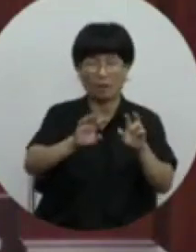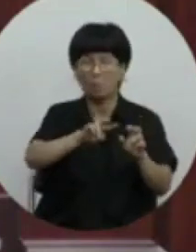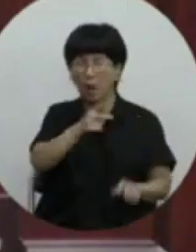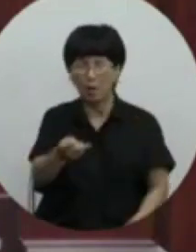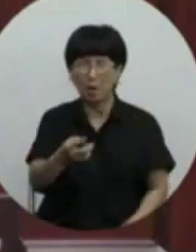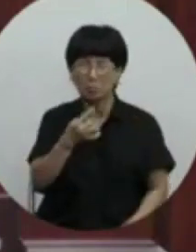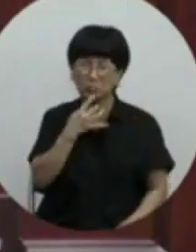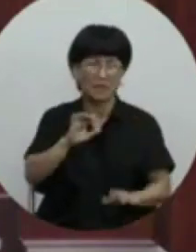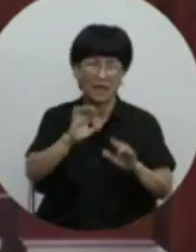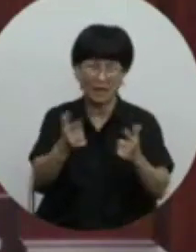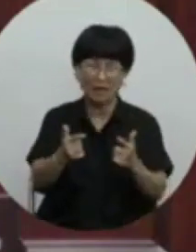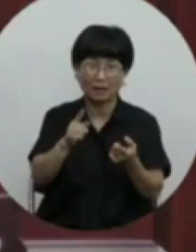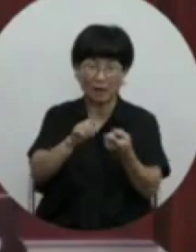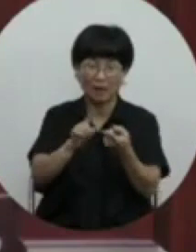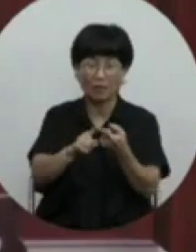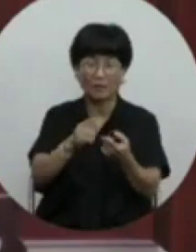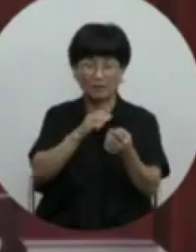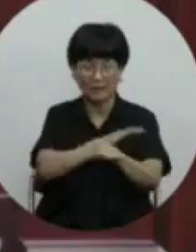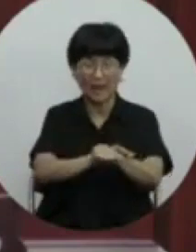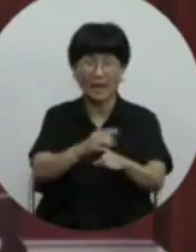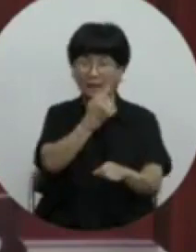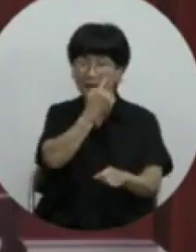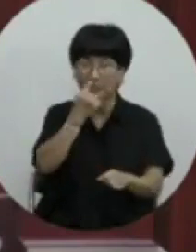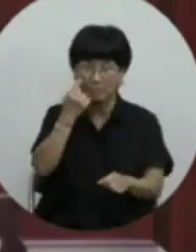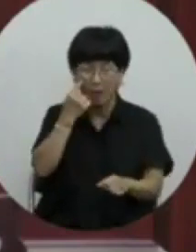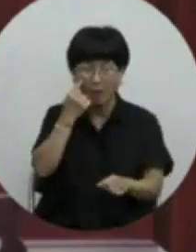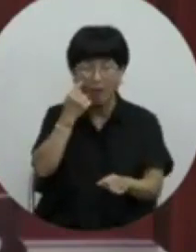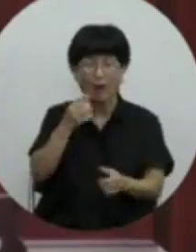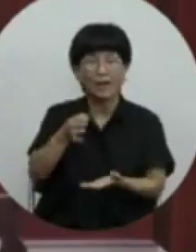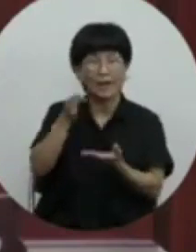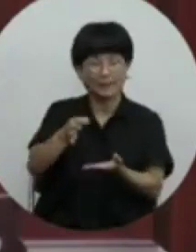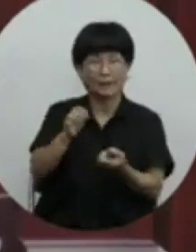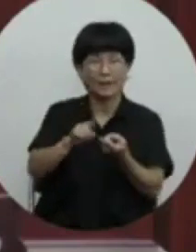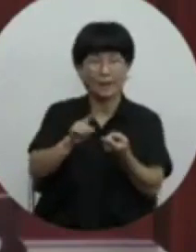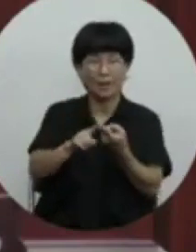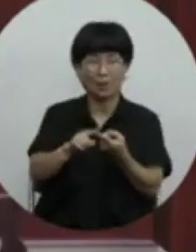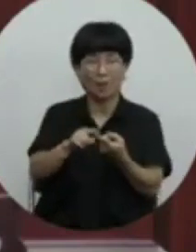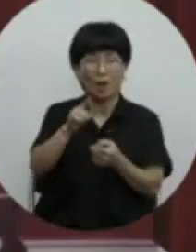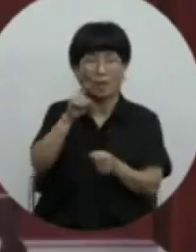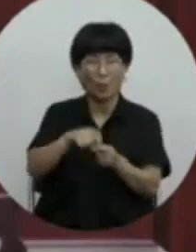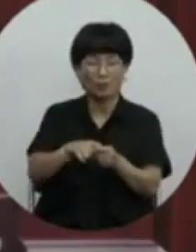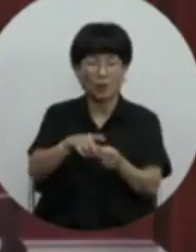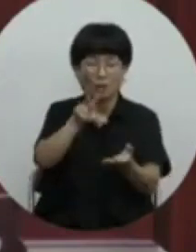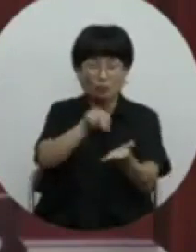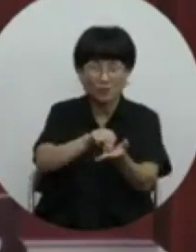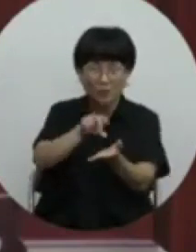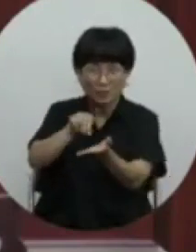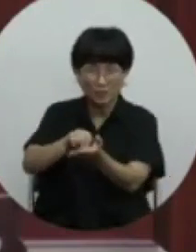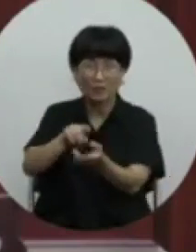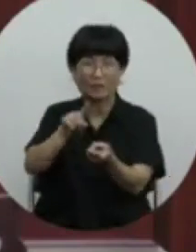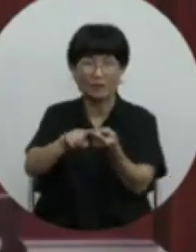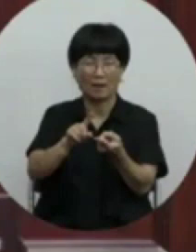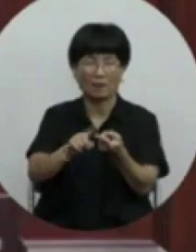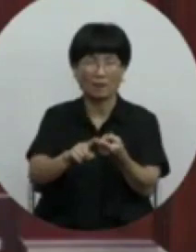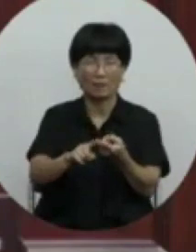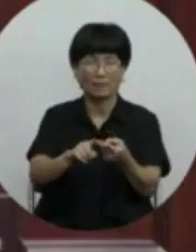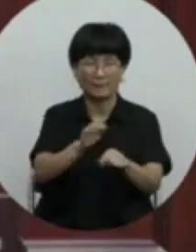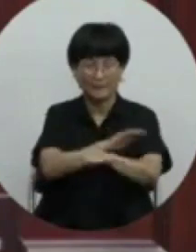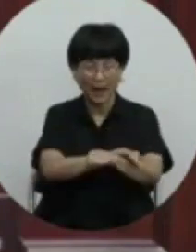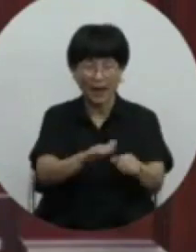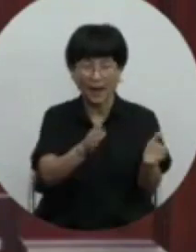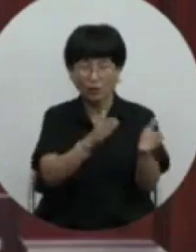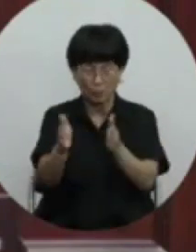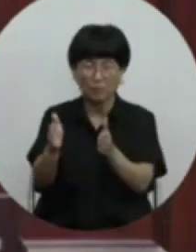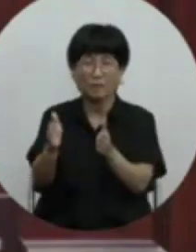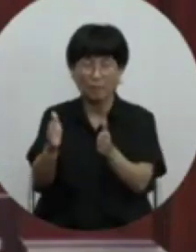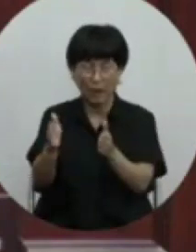증명하고 공사 전환의 기대적 가치를 현실화하며 모든 발생 가능한 문제점에 대한 대책을 빈틈없이